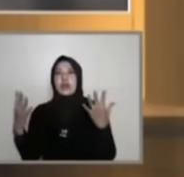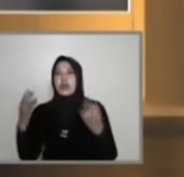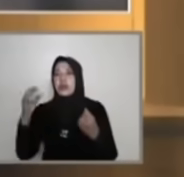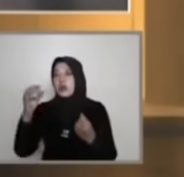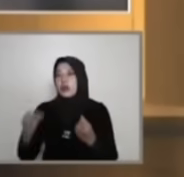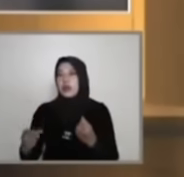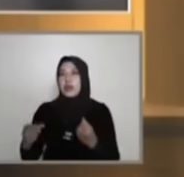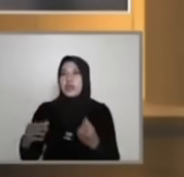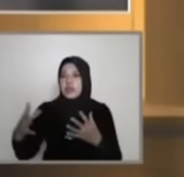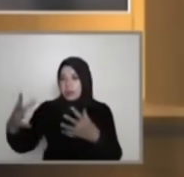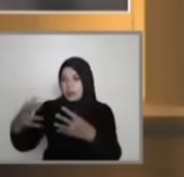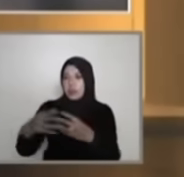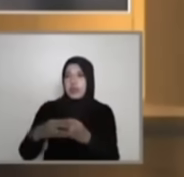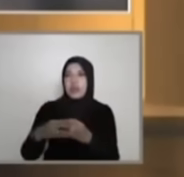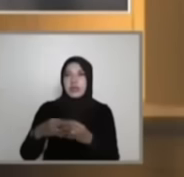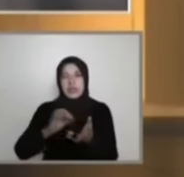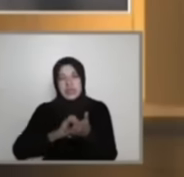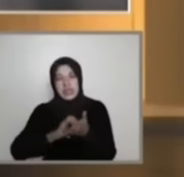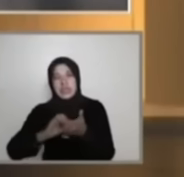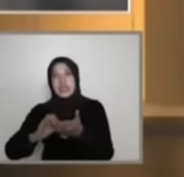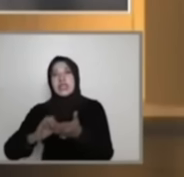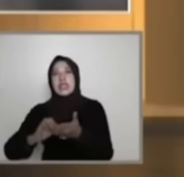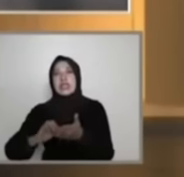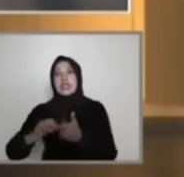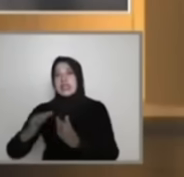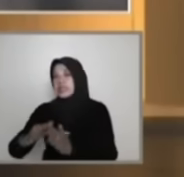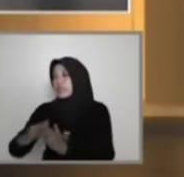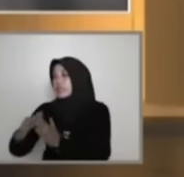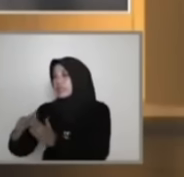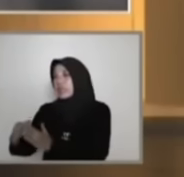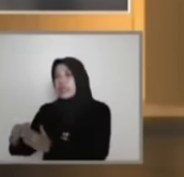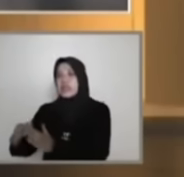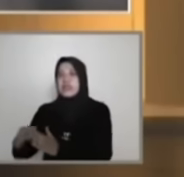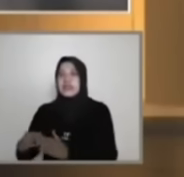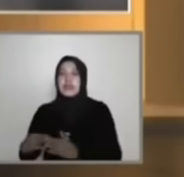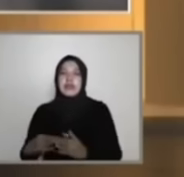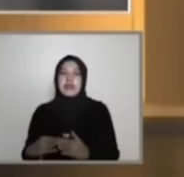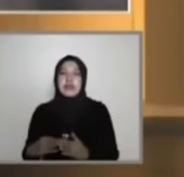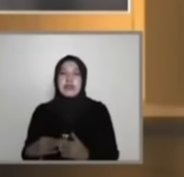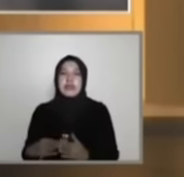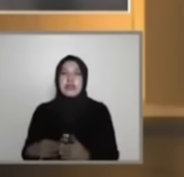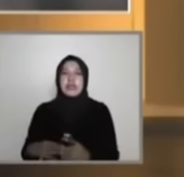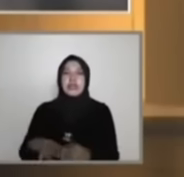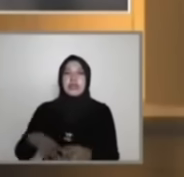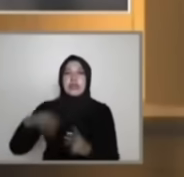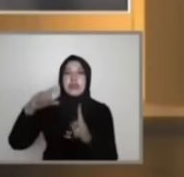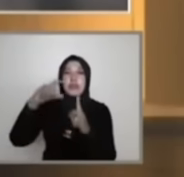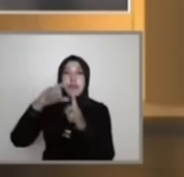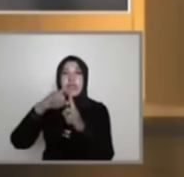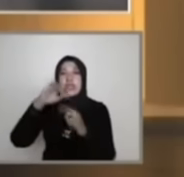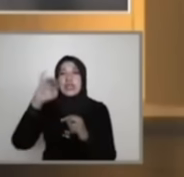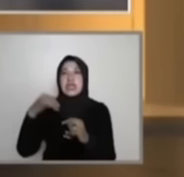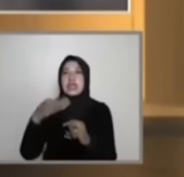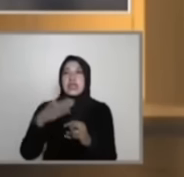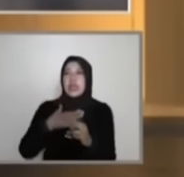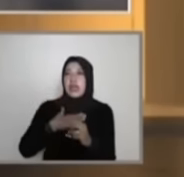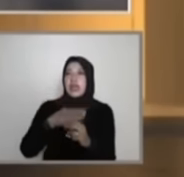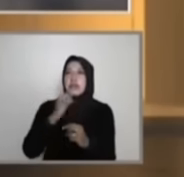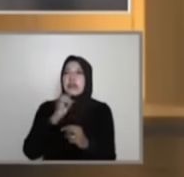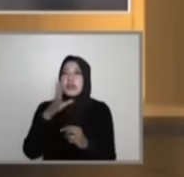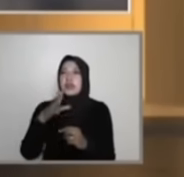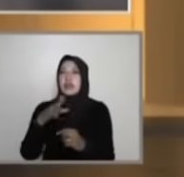layak di pelosok-pelosok desa. Ketika saya jadi PJ, saya